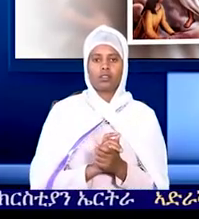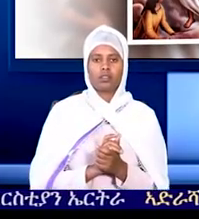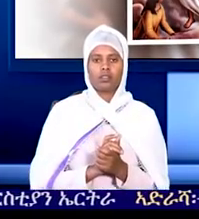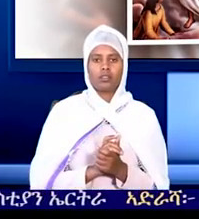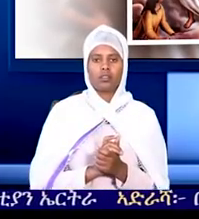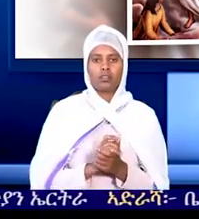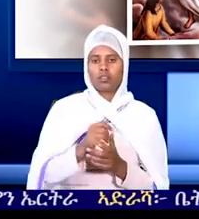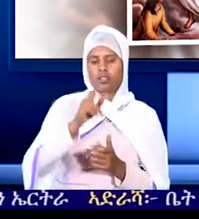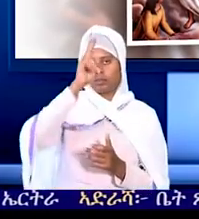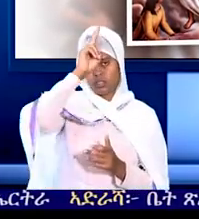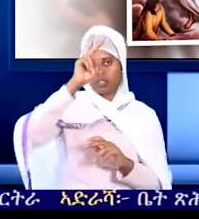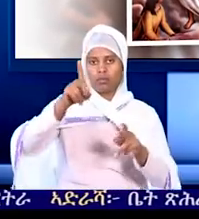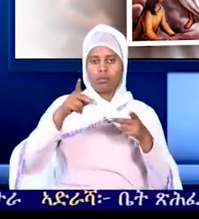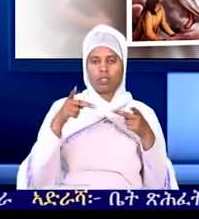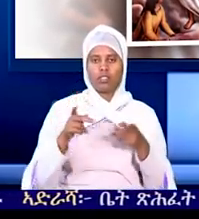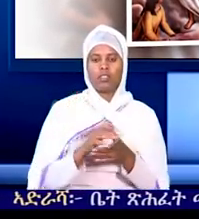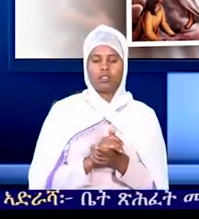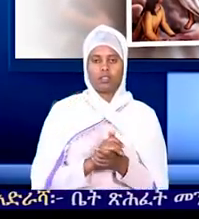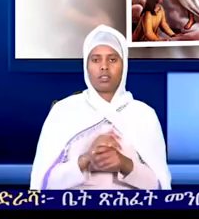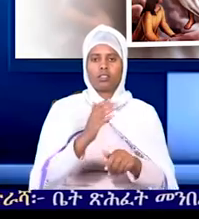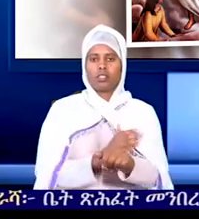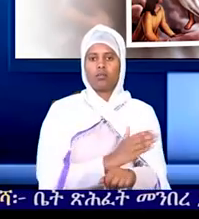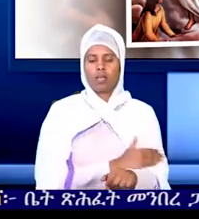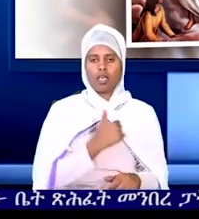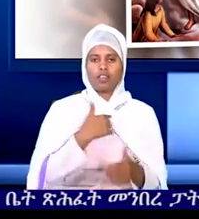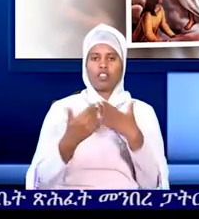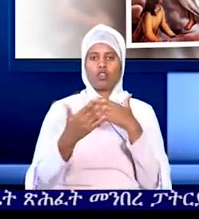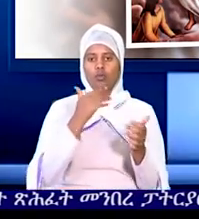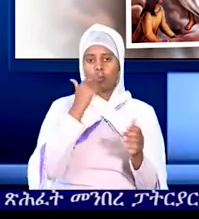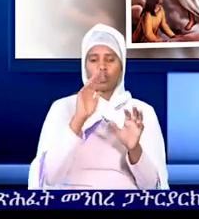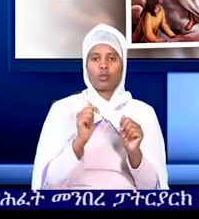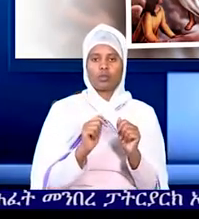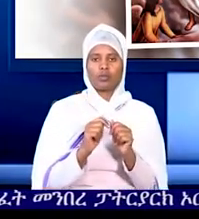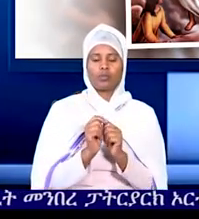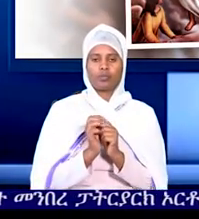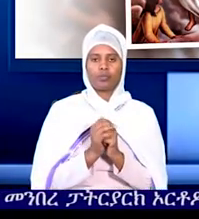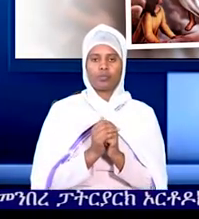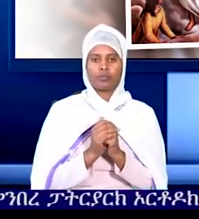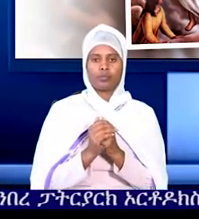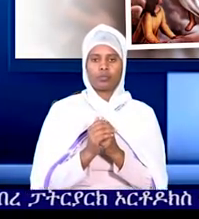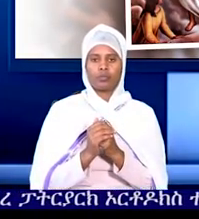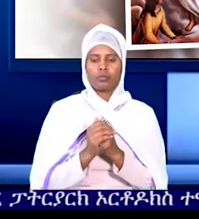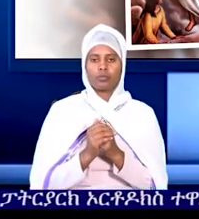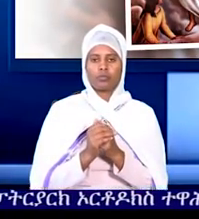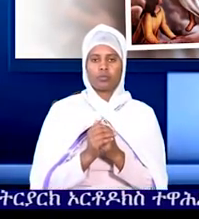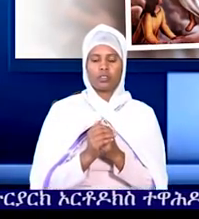ድሕሪ እዚ ኸ ናብ ኣቦ ሓሰት ንመለስ ቅድም ኣነ ፈጣሪ ይኹን ከም ዝበለ